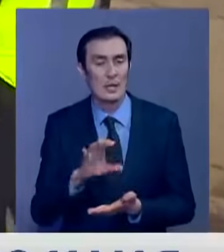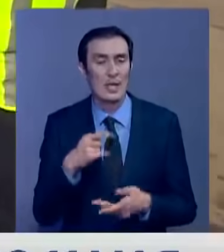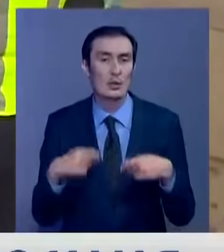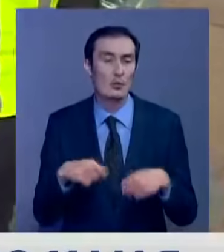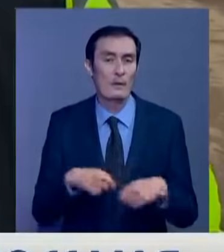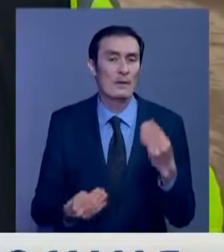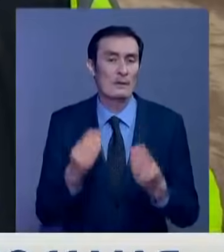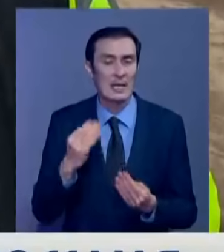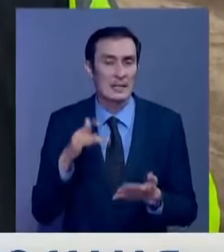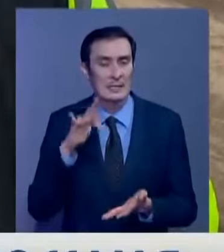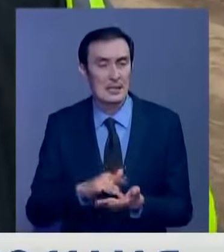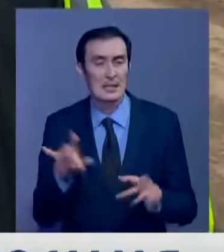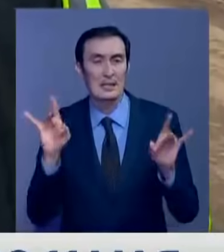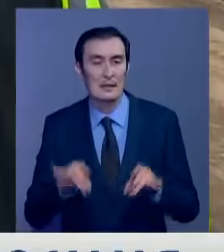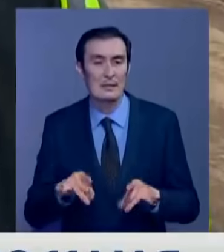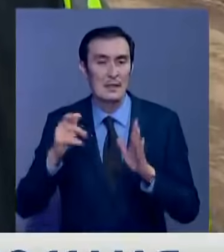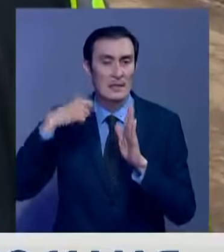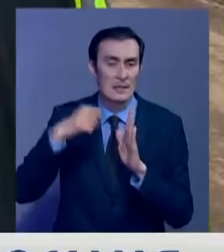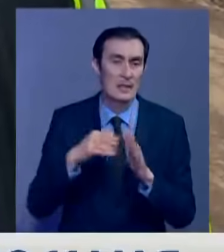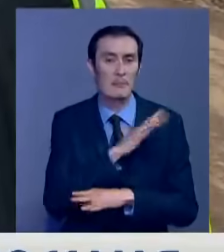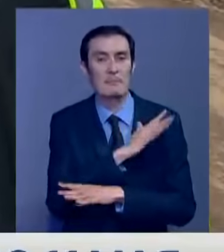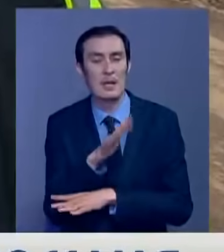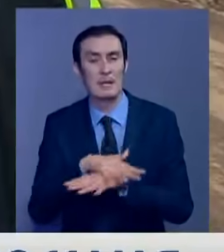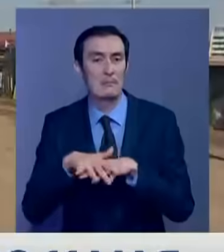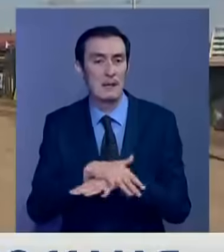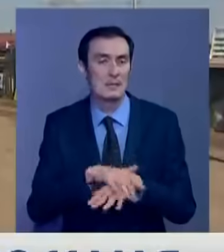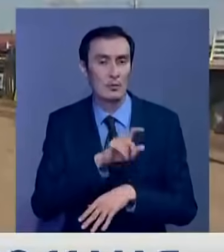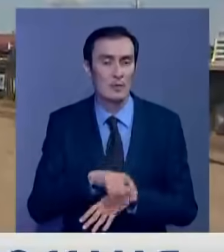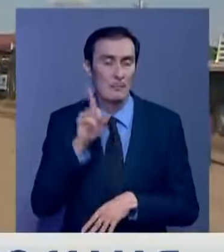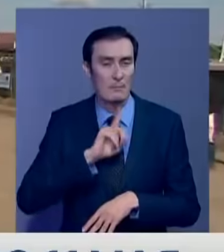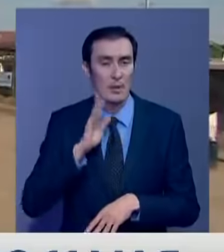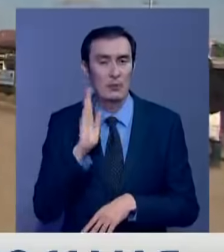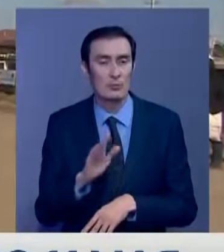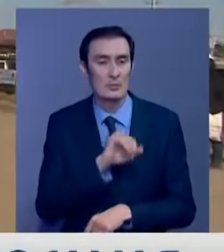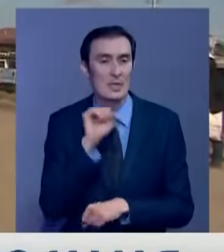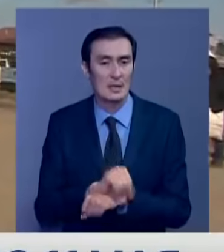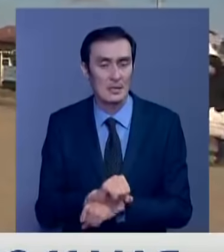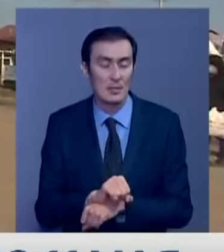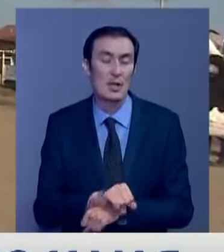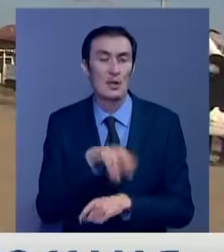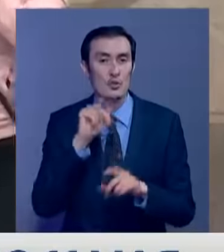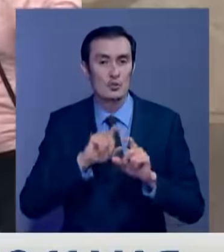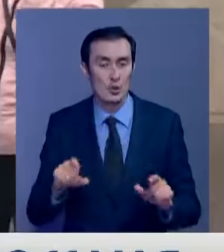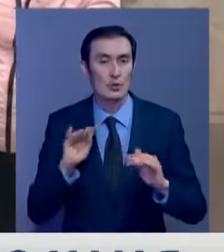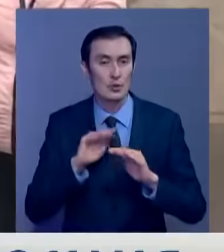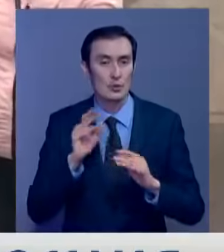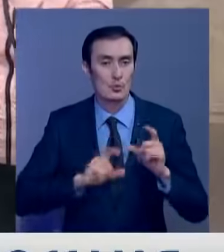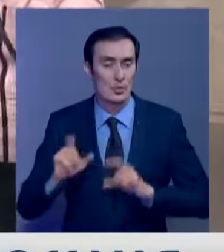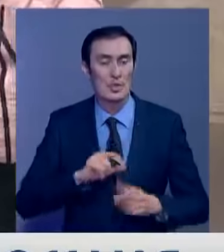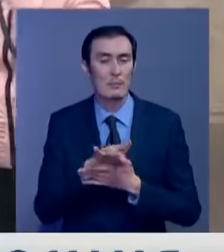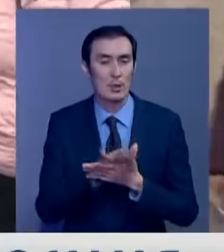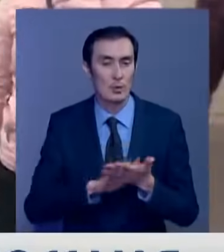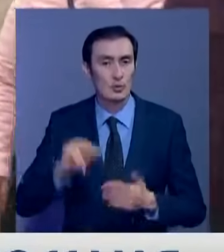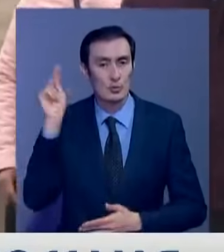торгово-развлекательные центры, кинотеатры, рестораны, парки и прочие места массового скопления людей пока останутся закрытыми. Школьники и студенты продолжат